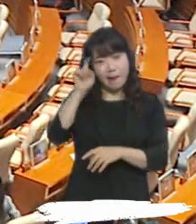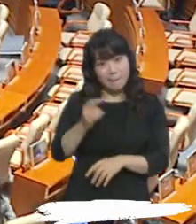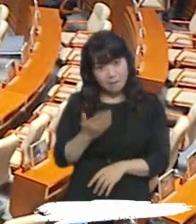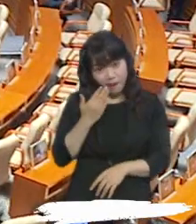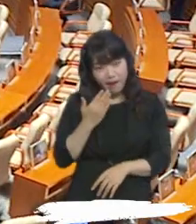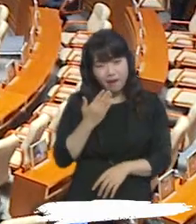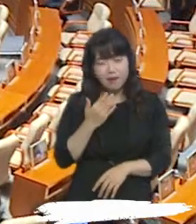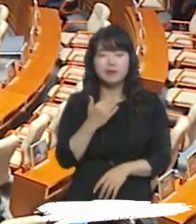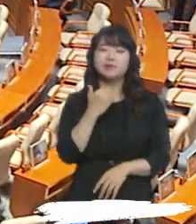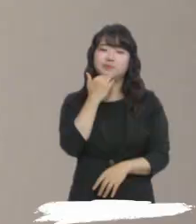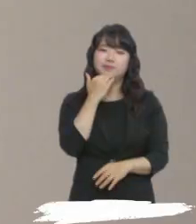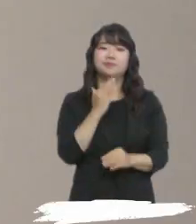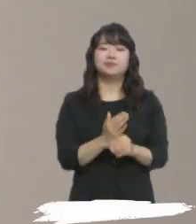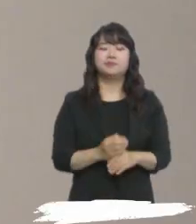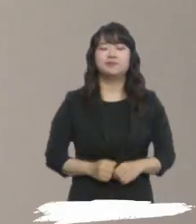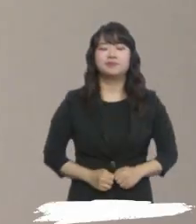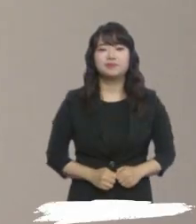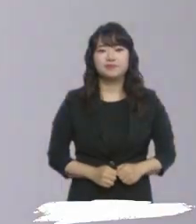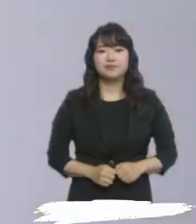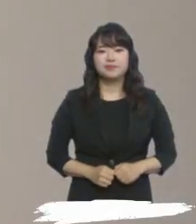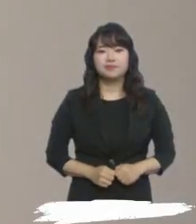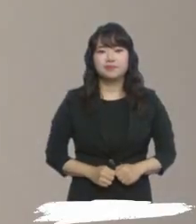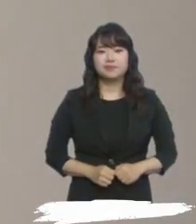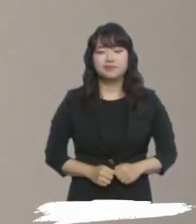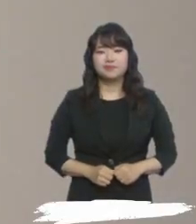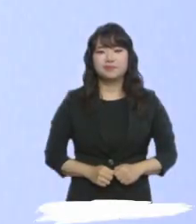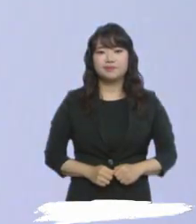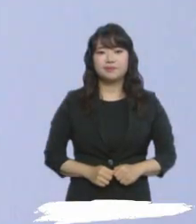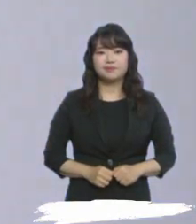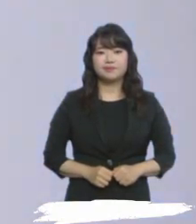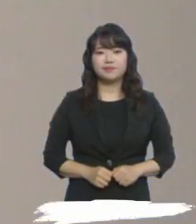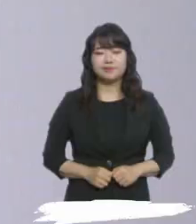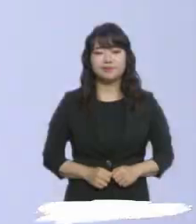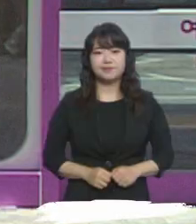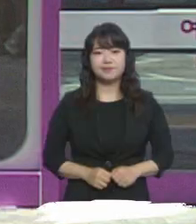있을까요? BTV 뉴스 양진호입니다.